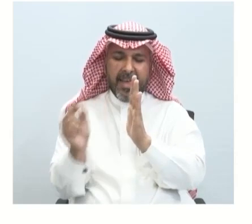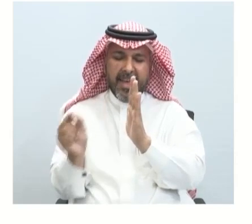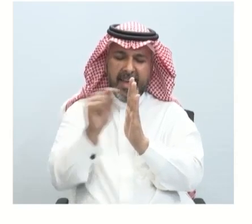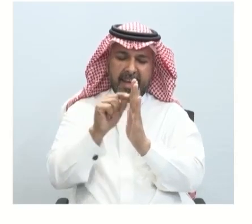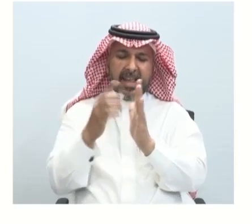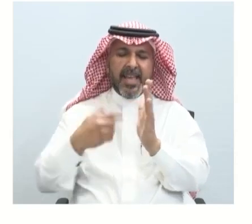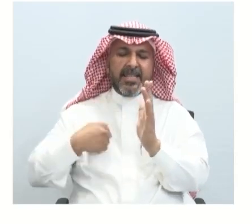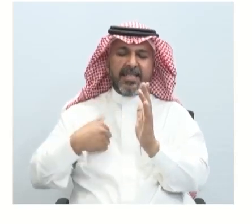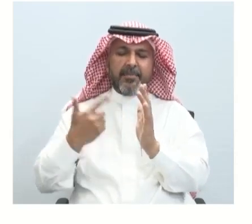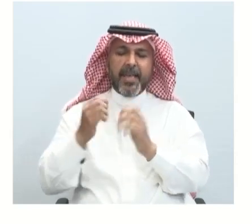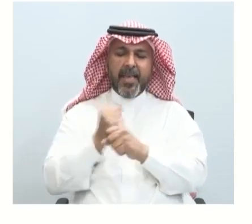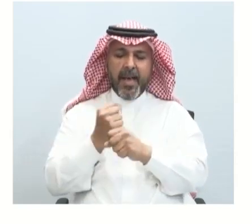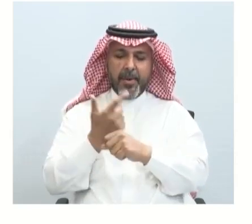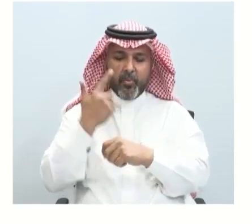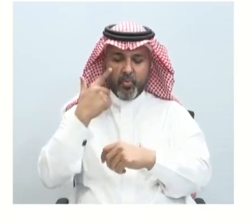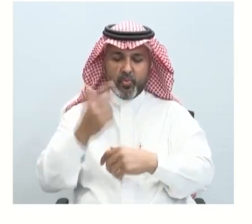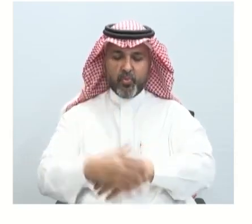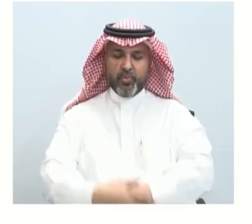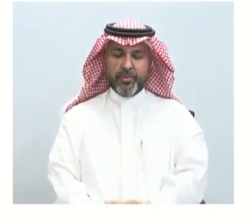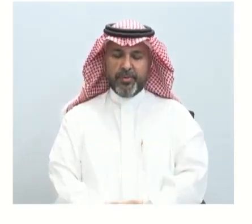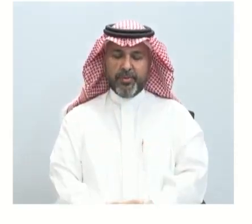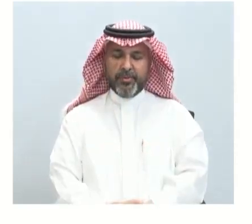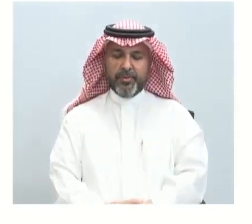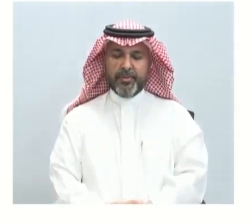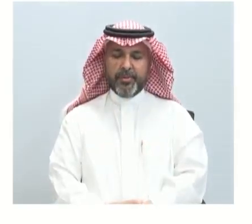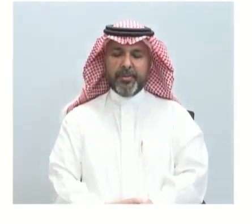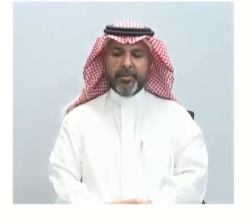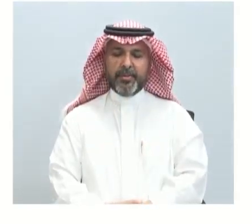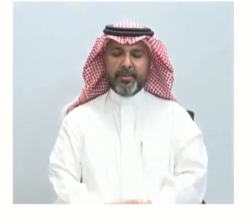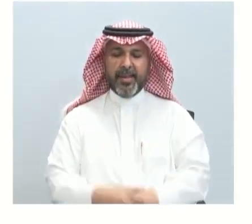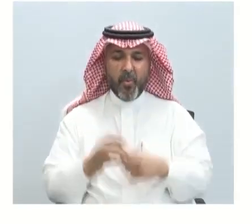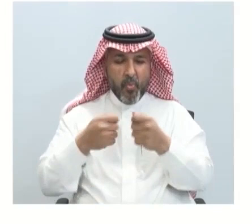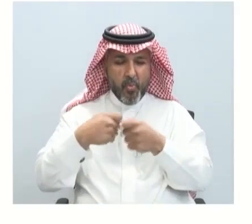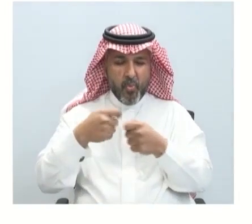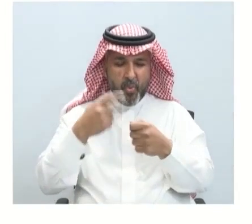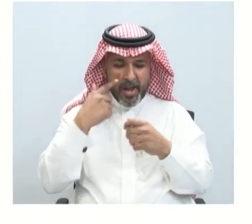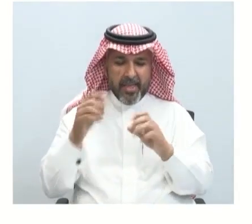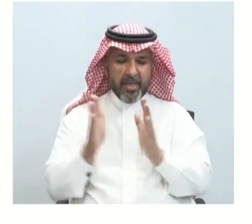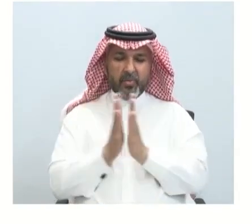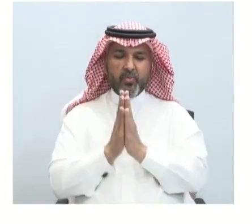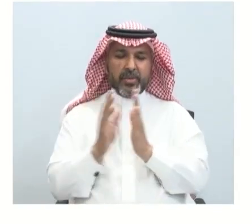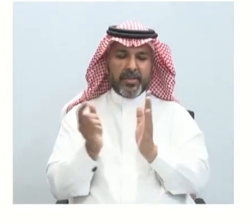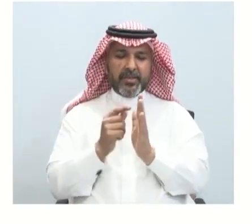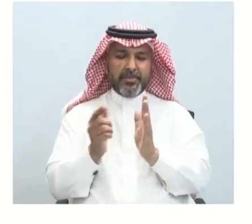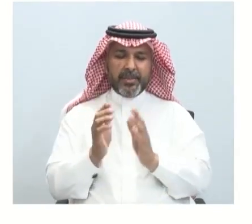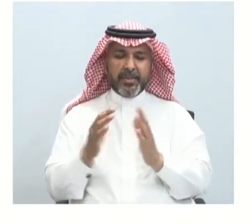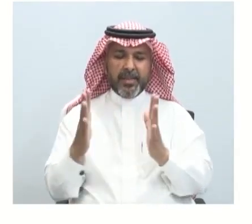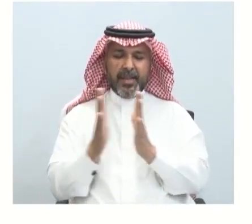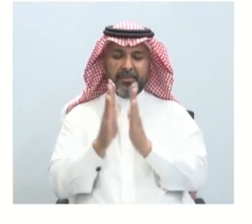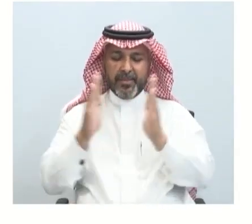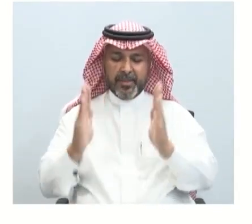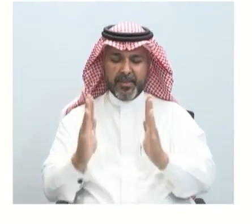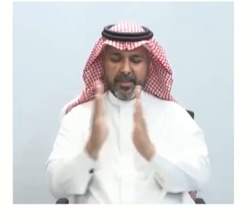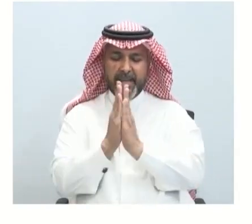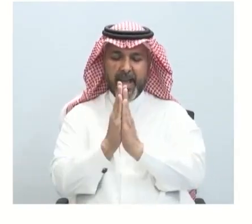التمهيدي الاول تقابلت هذه الازواج المتماثله تقابلت هذه الازواج المتشابهه في الطول في الصفات الوراثيه في موقع